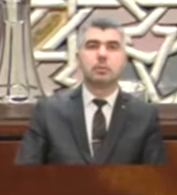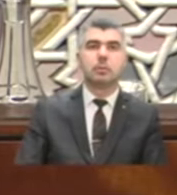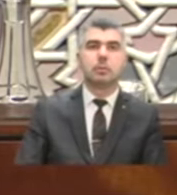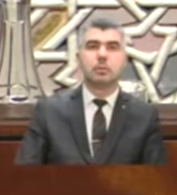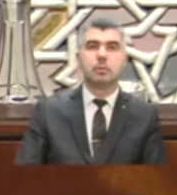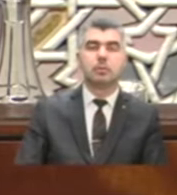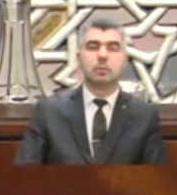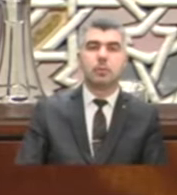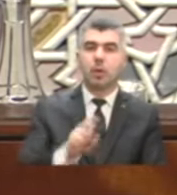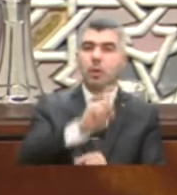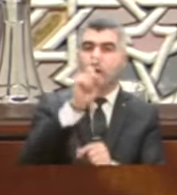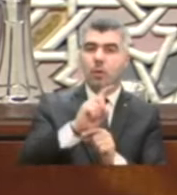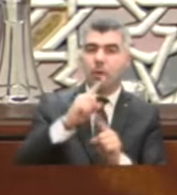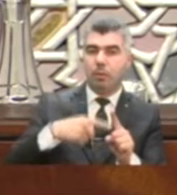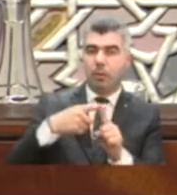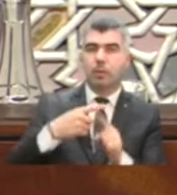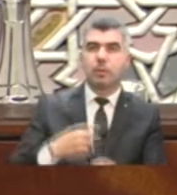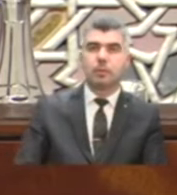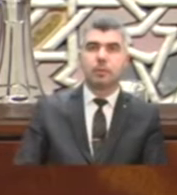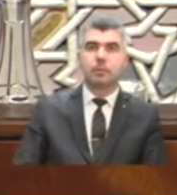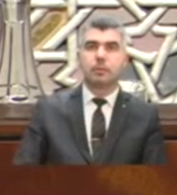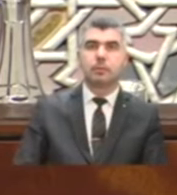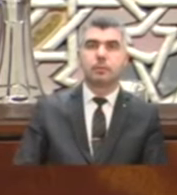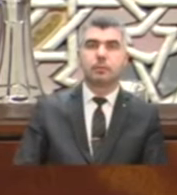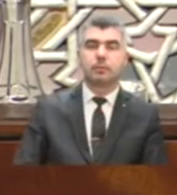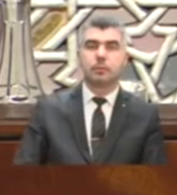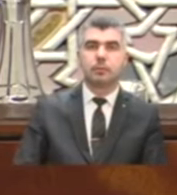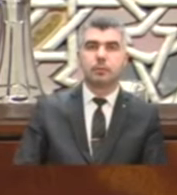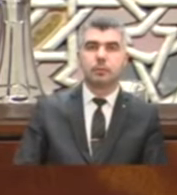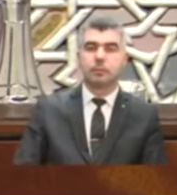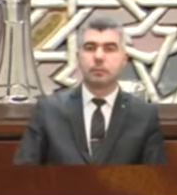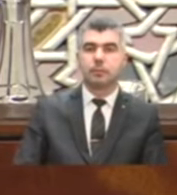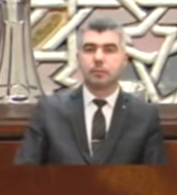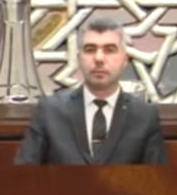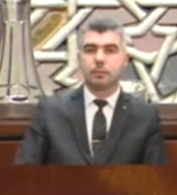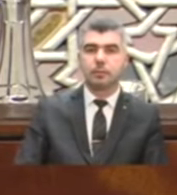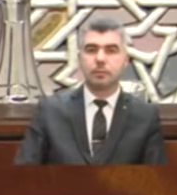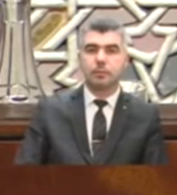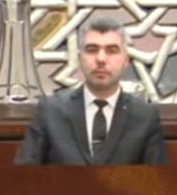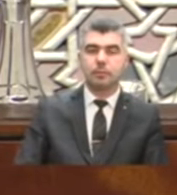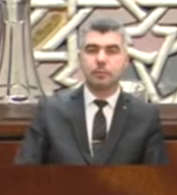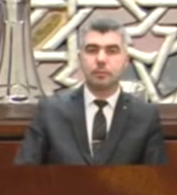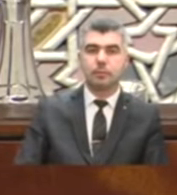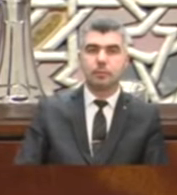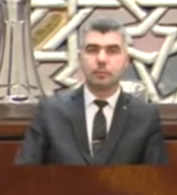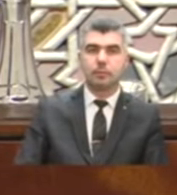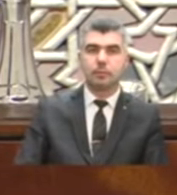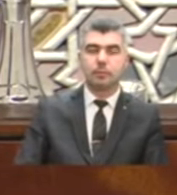المحترم. هل من تعقيبات إضافية في الموضوع؟ تفضلي السيدة النائبة.